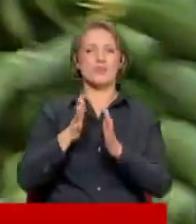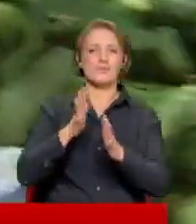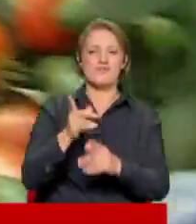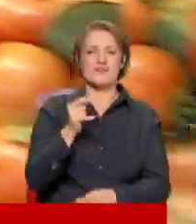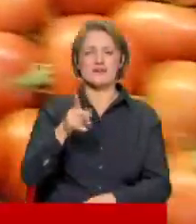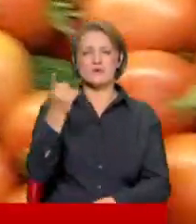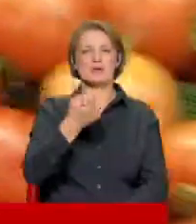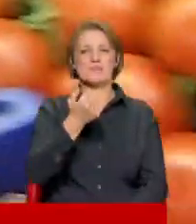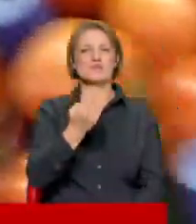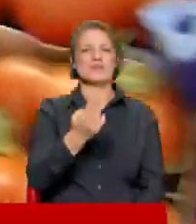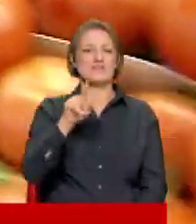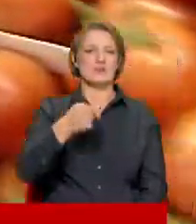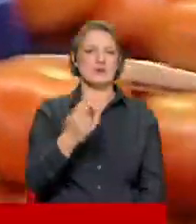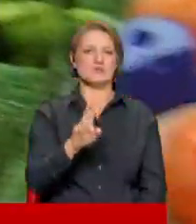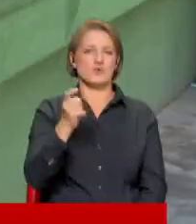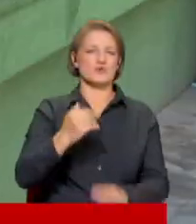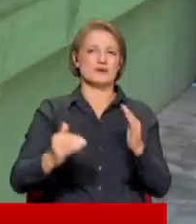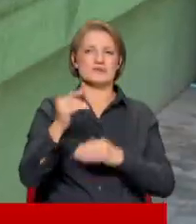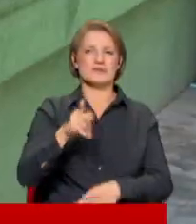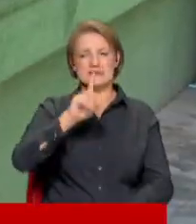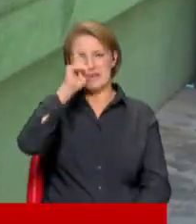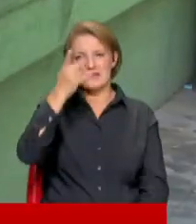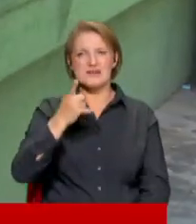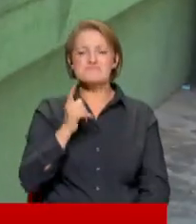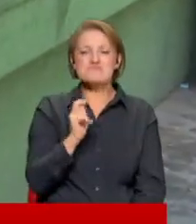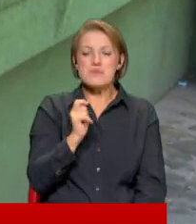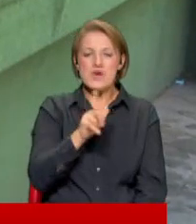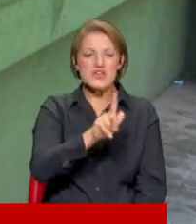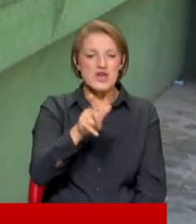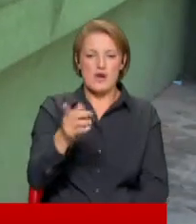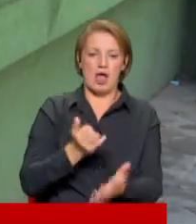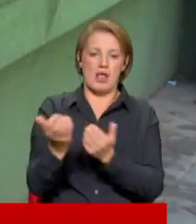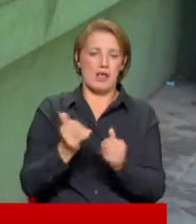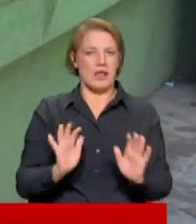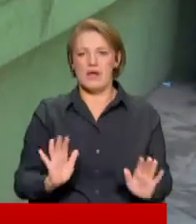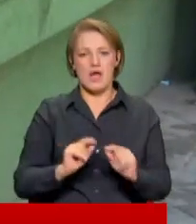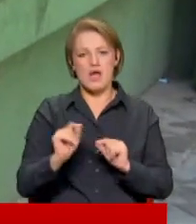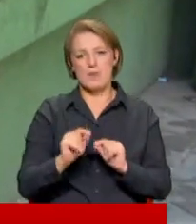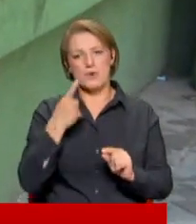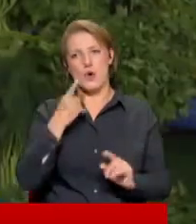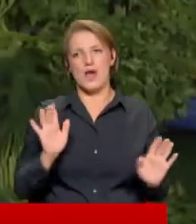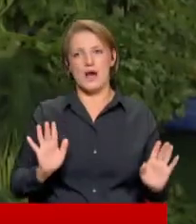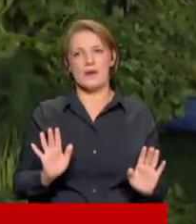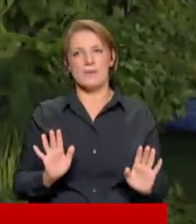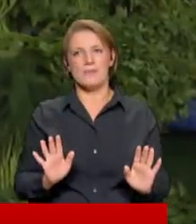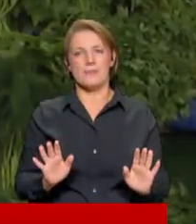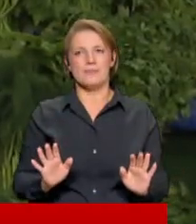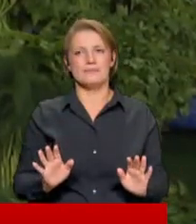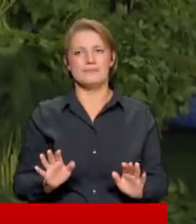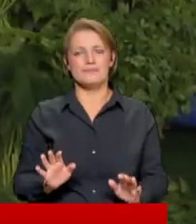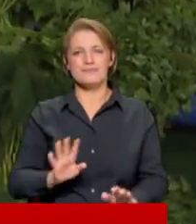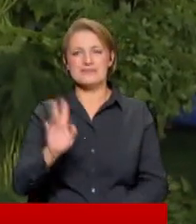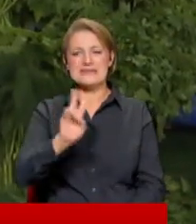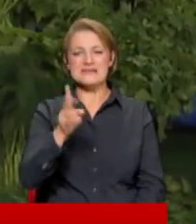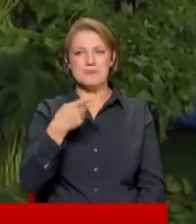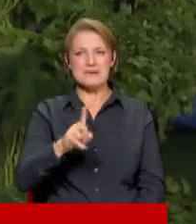fiyatlarda %67,79 arttı. Sadece zaruri ihtiyaçlarımızı karşılayabilecek bir ekonomiye denk geldik. İnsan